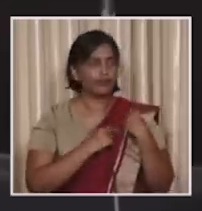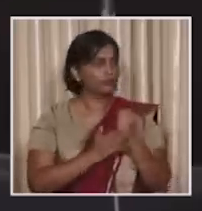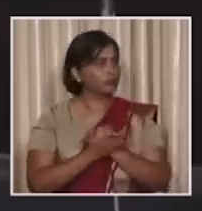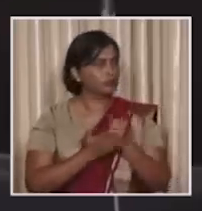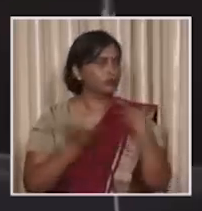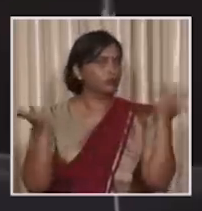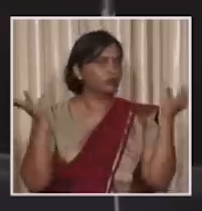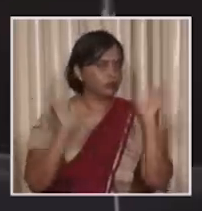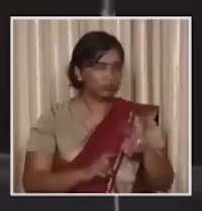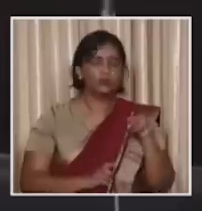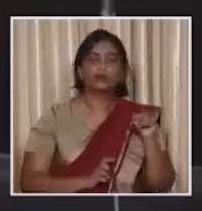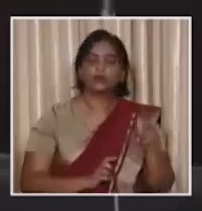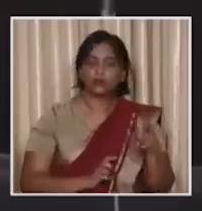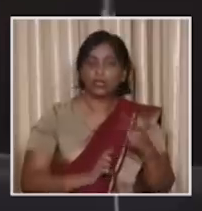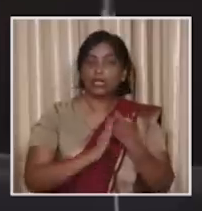සියල්ලම කැඳවලා